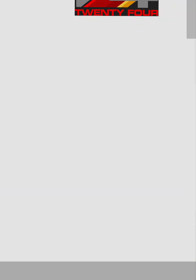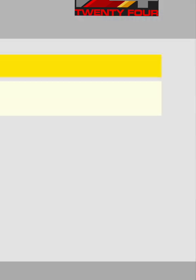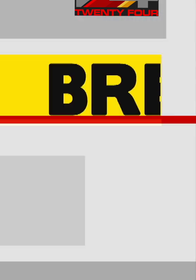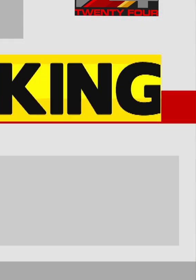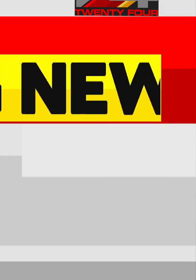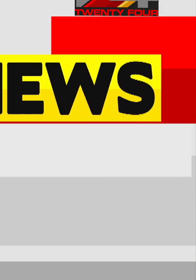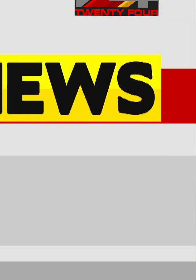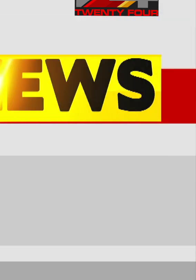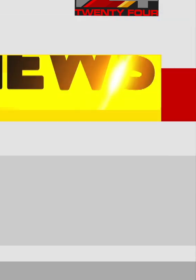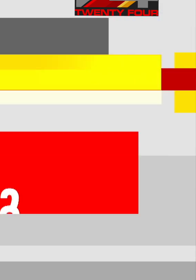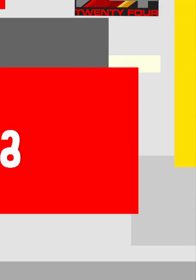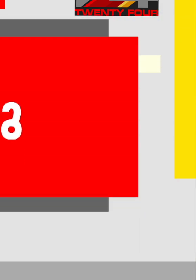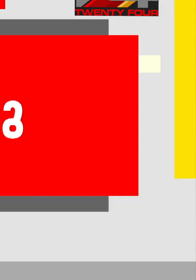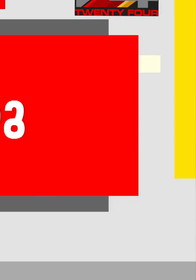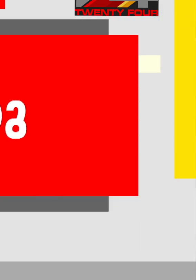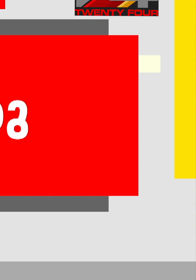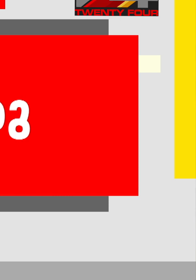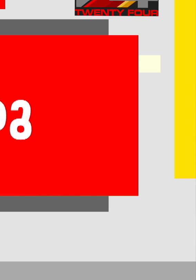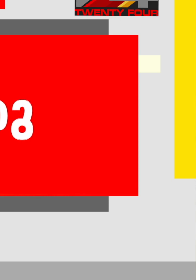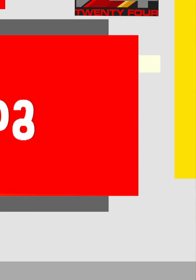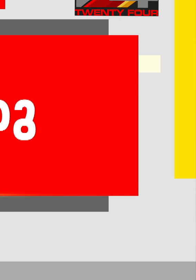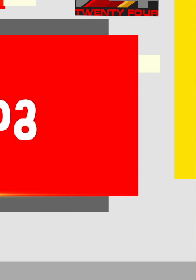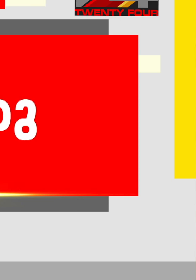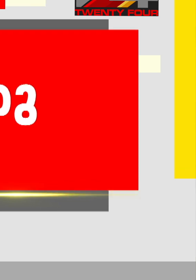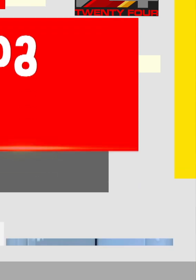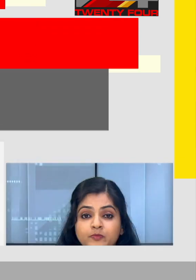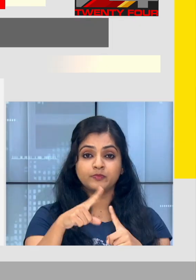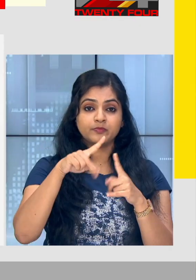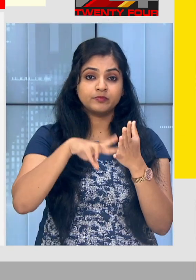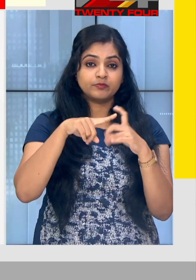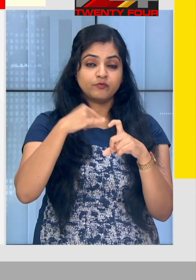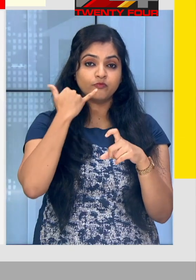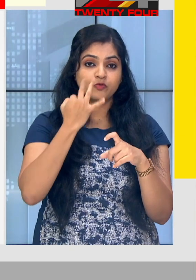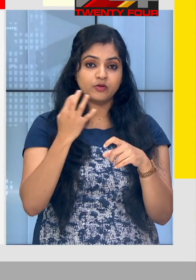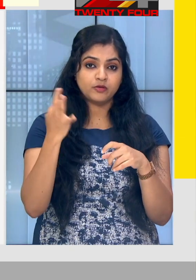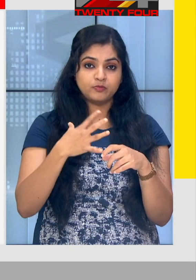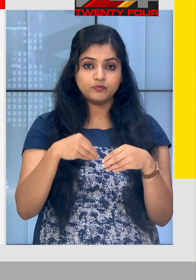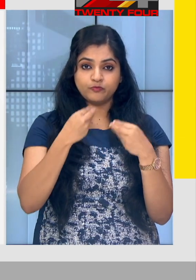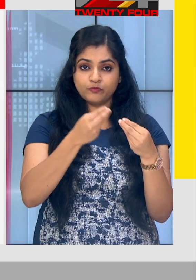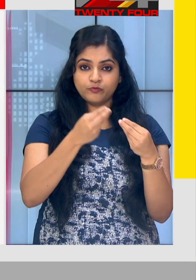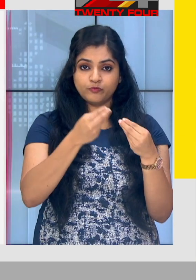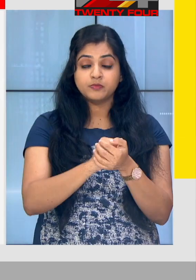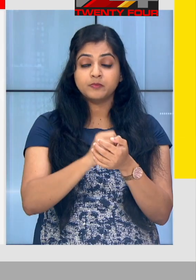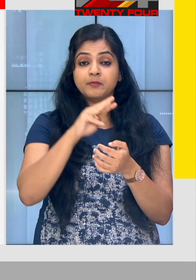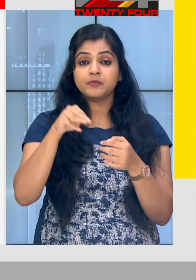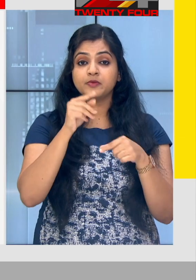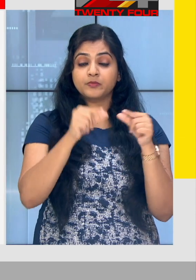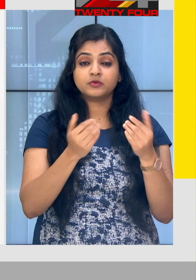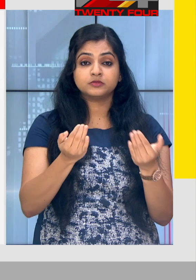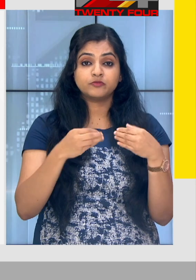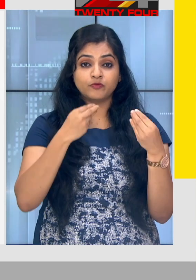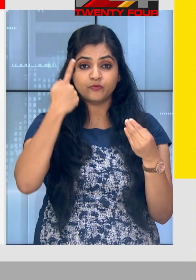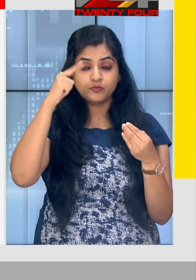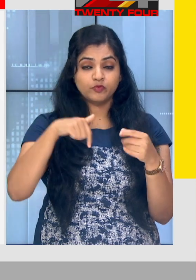ഏറ്റവും ഒടുവിലായി ഒരു ഹെൽപ്പ് ലൈൻ നമ്പർ ഇപ്പോൾ ആരംഭിച്ചിട്ടുണ്ട്. എന്തായാലും മലയാളികളുടെ സുരക്ഷയ്ക്കായി ആവശ്യമായതായിട്ടുള്ള ഇടപെടലുകൾ സർക്കാരിന്റെ